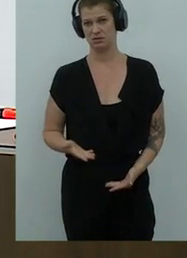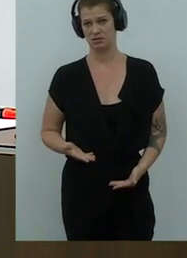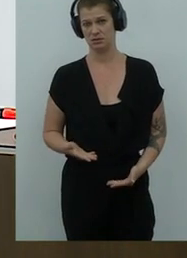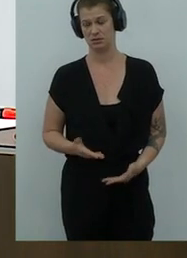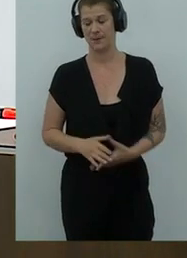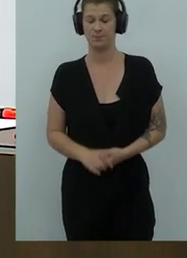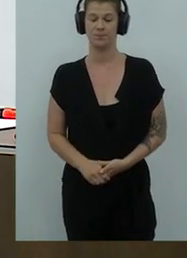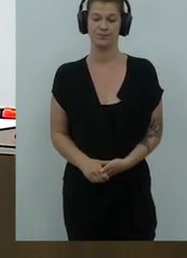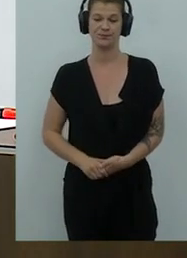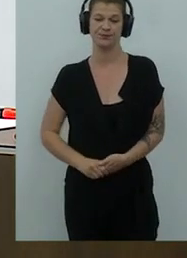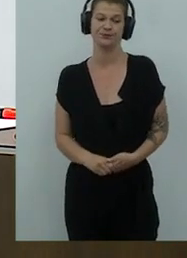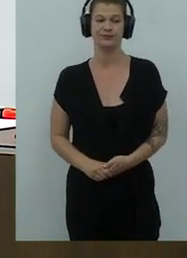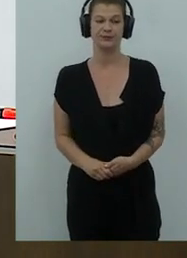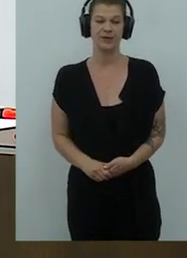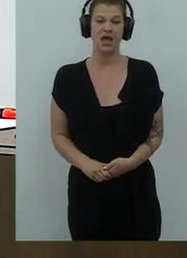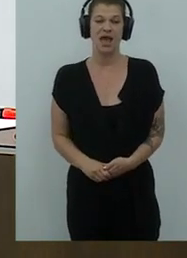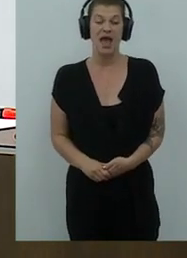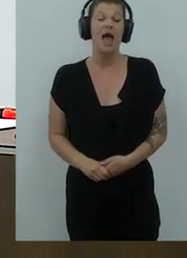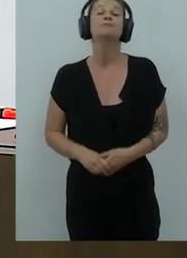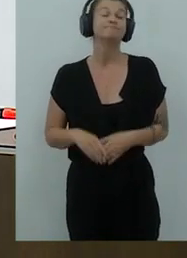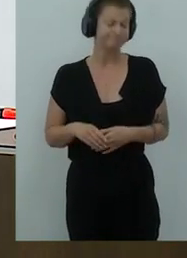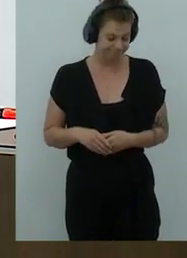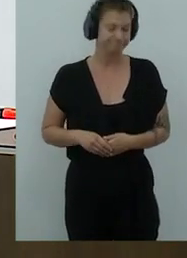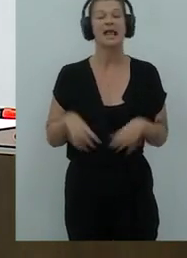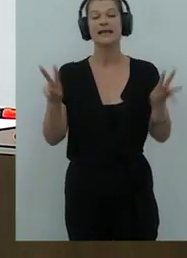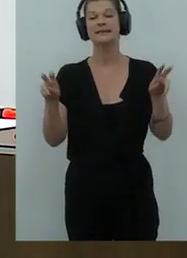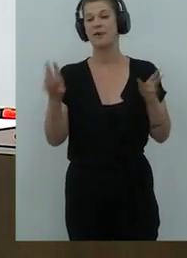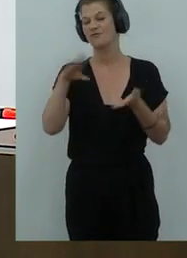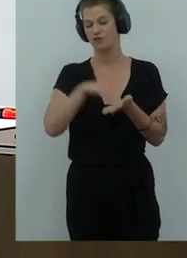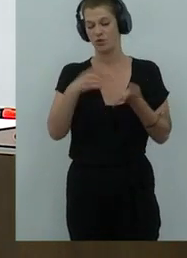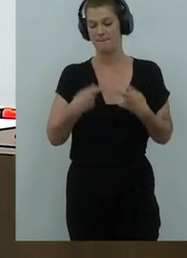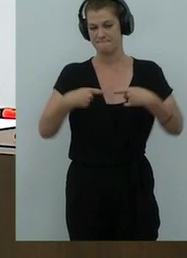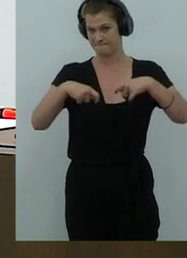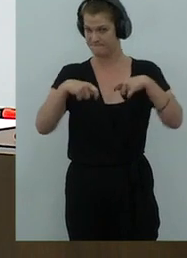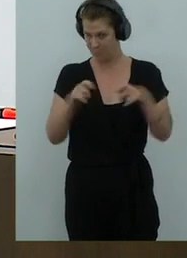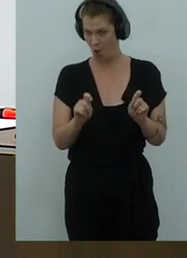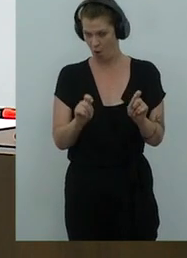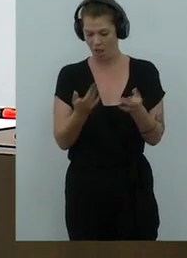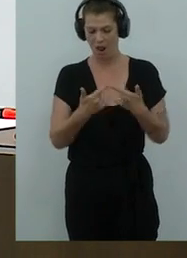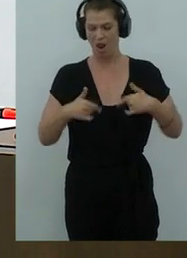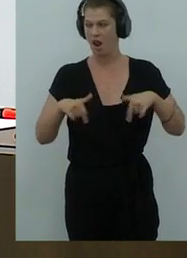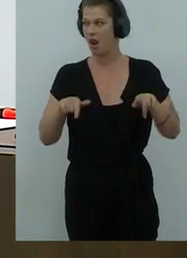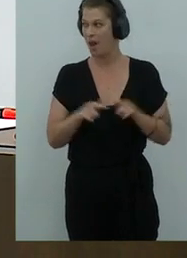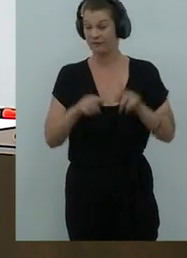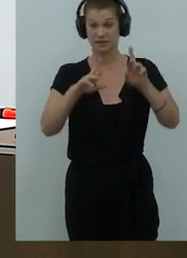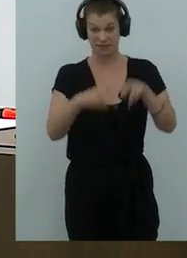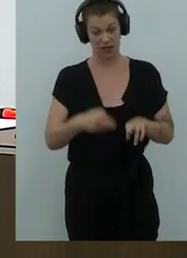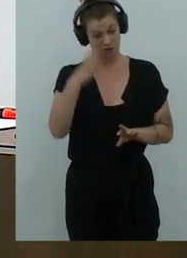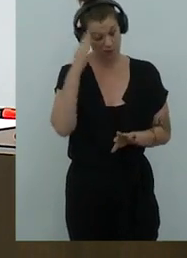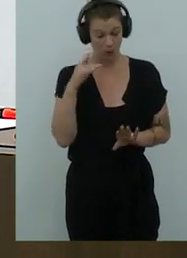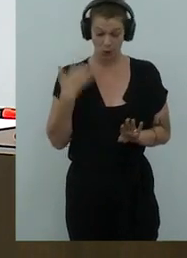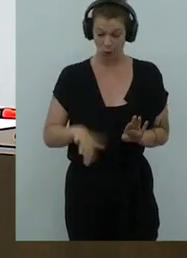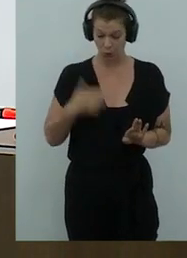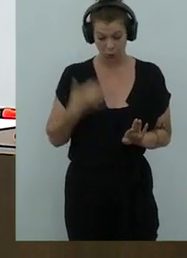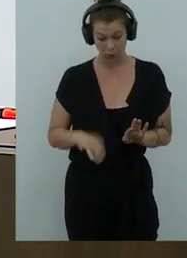Wir haben auch vom Wohnbau, auf den Landesrat, kommt wahrscheinlich einer der größten Baustellen in unserem Bundesland